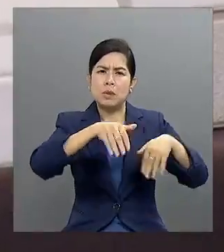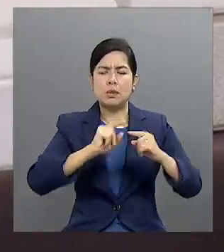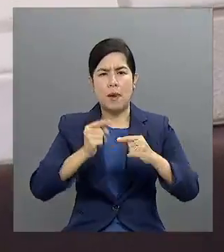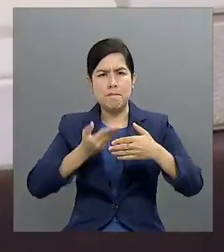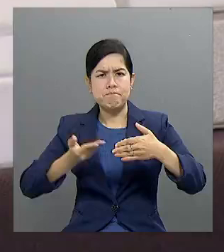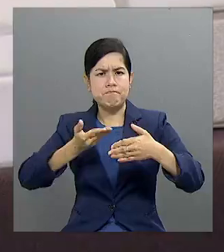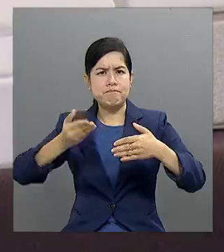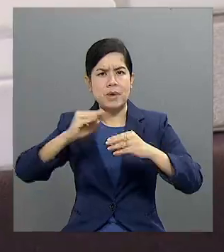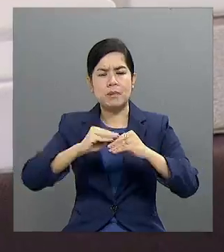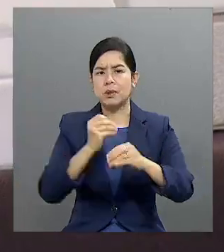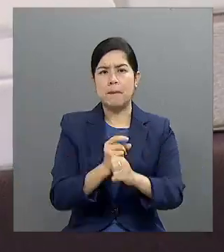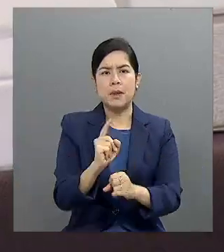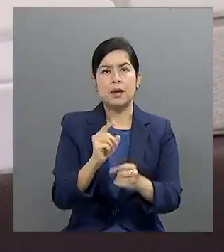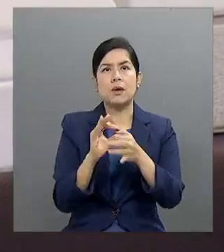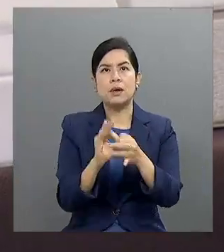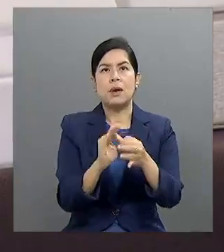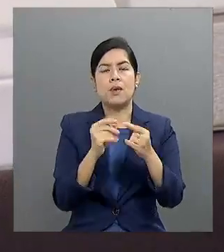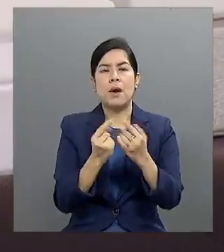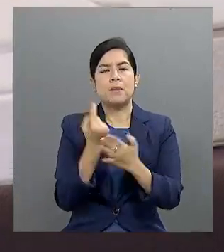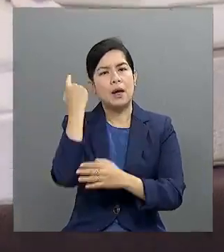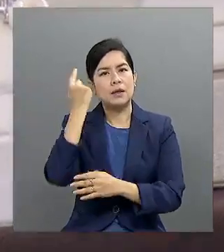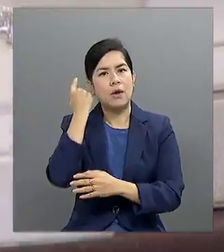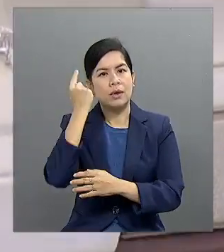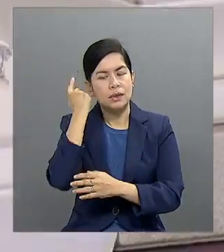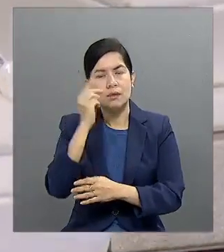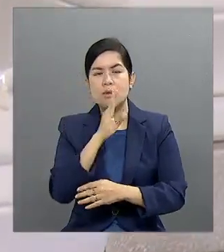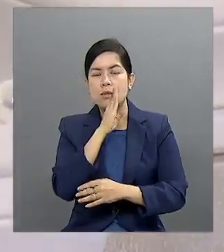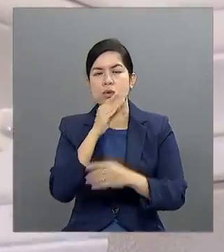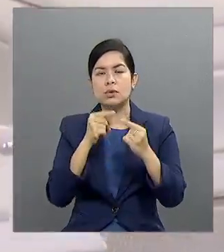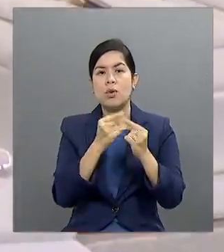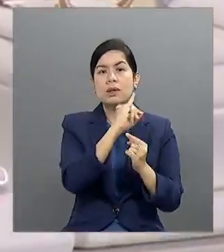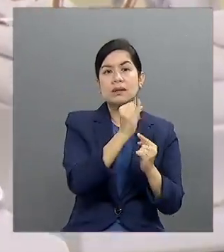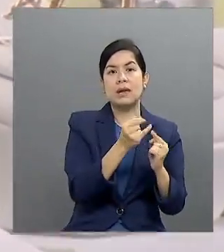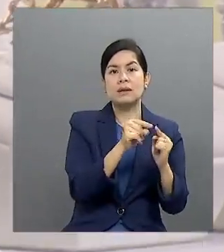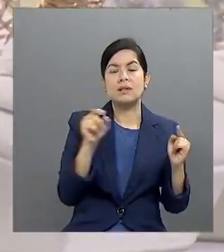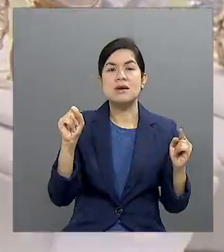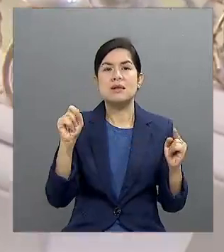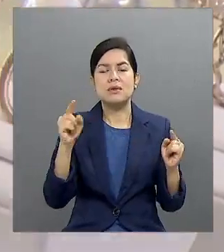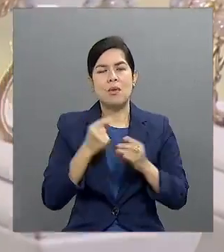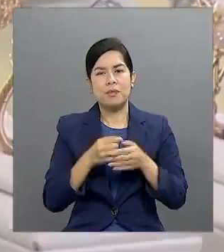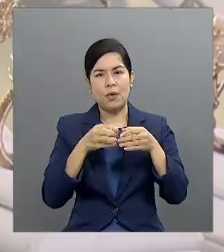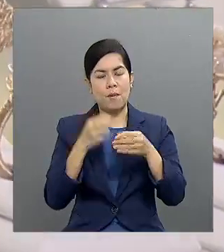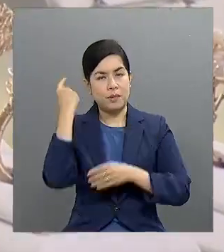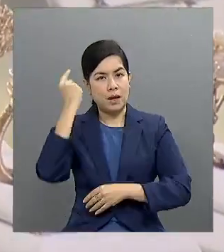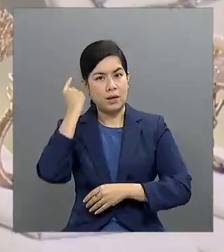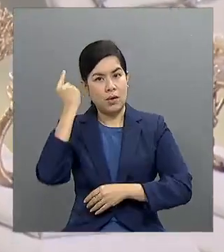เที่ยวนะครับวันปกติเนี่ยนะครับนักท่องเที่ยวมาเที่ยวเมืองเก่าเนี่ยเราก็จะพาทุกท่านเนี่ยไปเปิดประสบการณ์สัมผัสเอกลักษณ์วิถีชี ีวิตชุมช